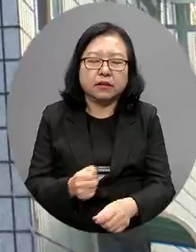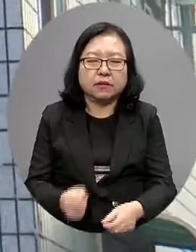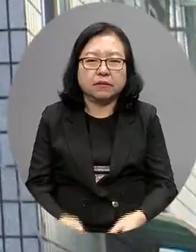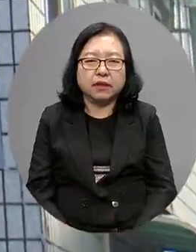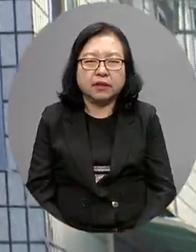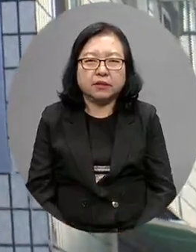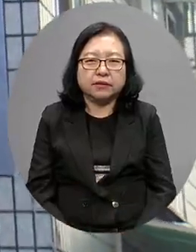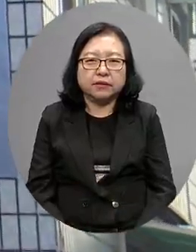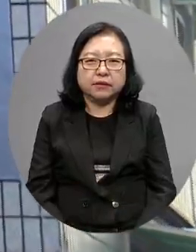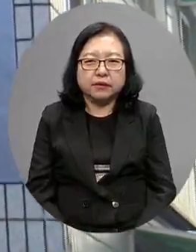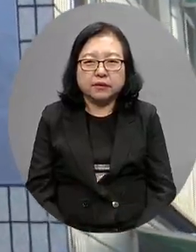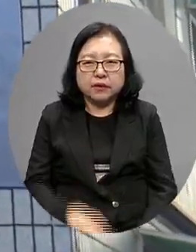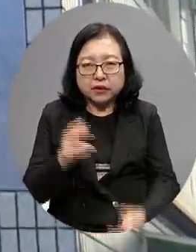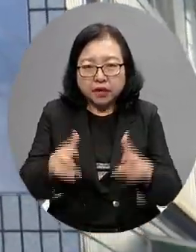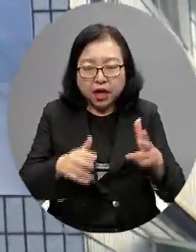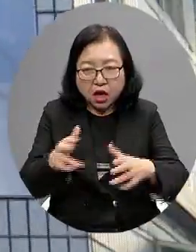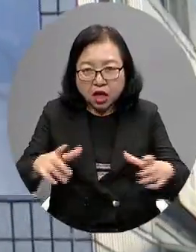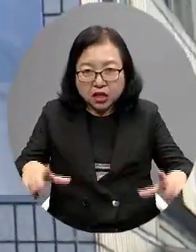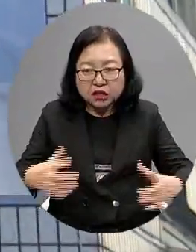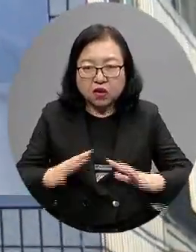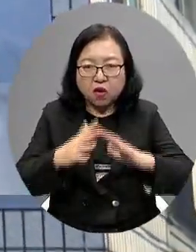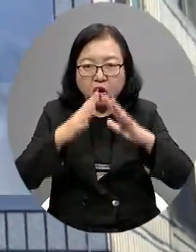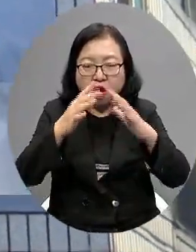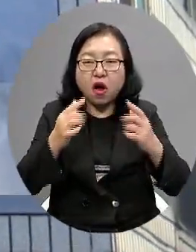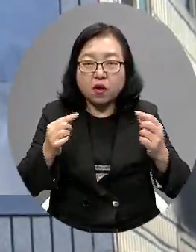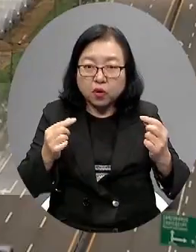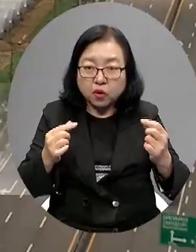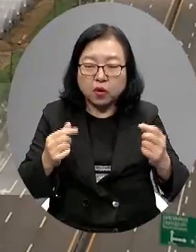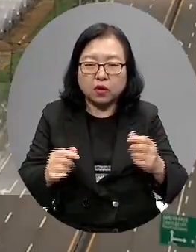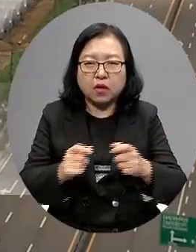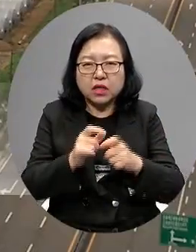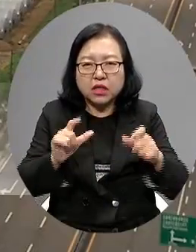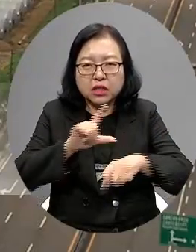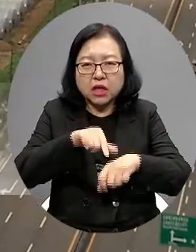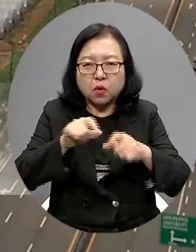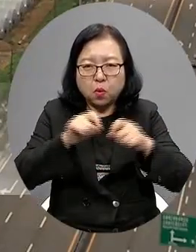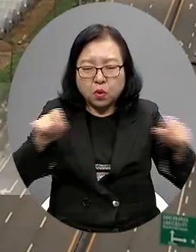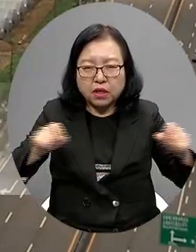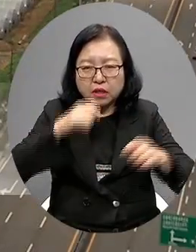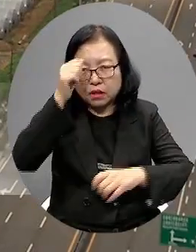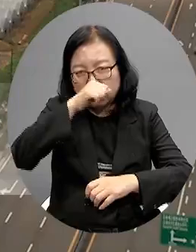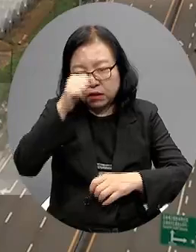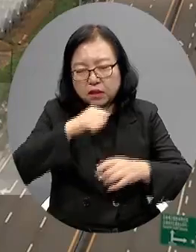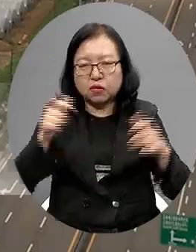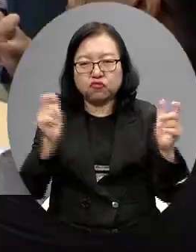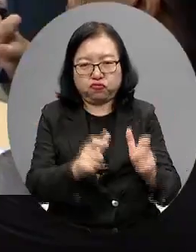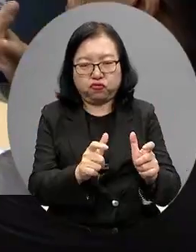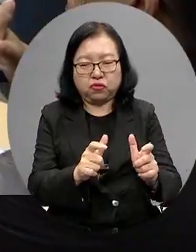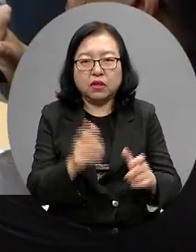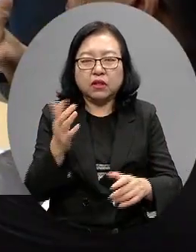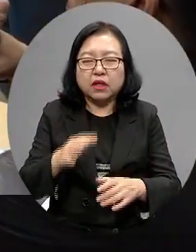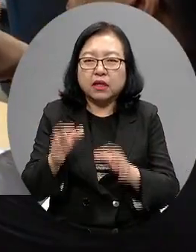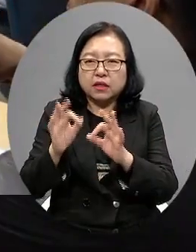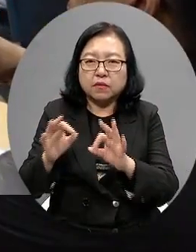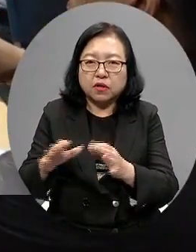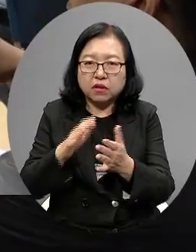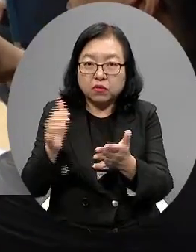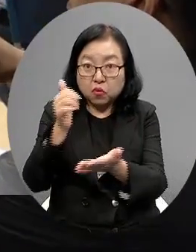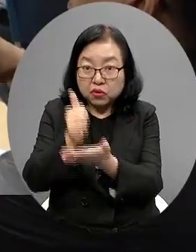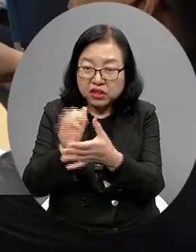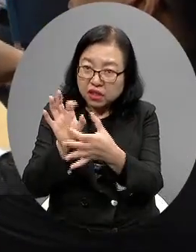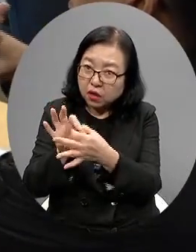추진하였습니다 산업단지 건설처 장기간 추진하는 사업 예산이 줄어든 가운데 김영환 지사의 역점 사업은 대거